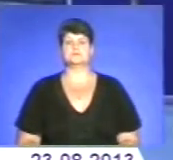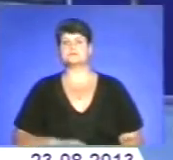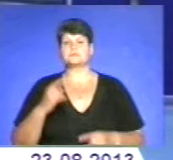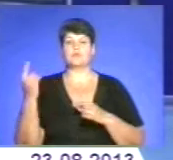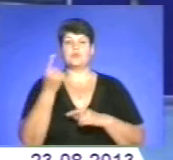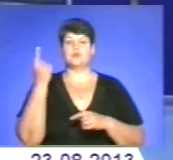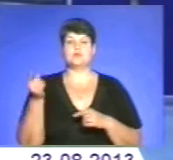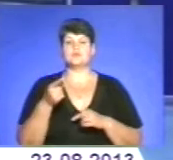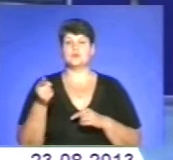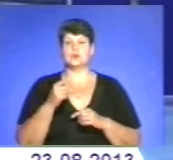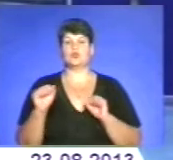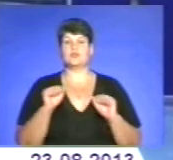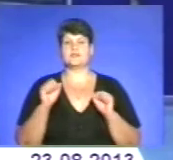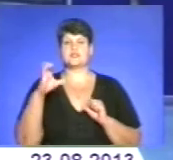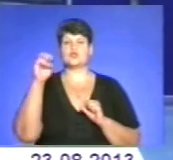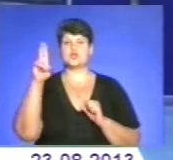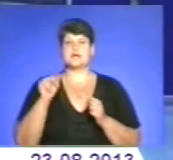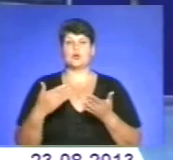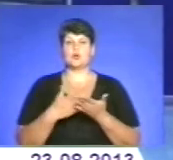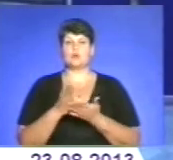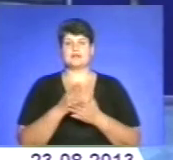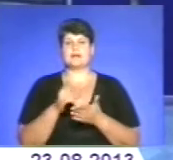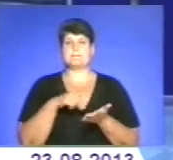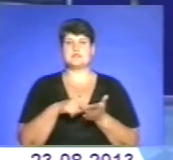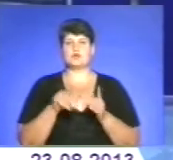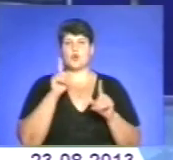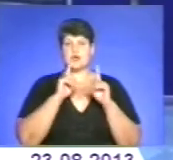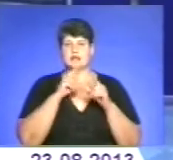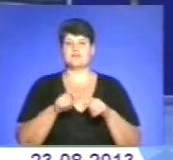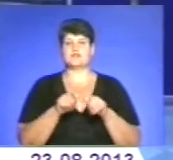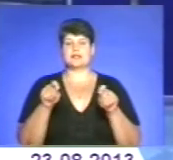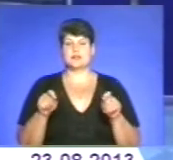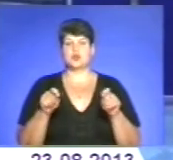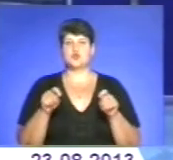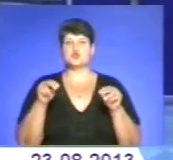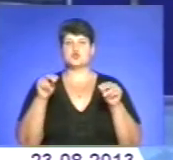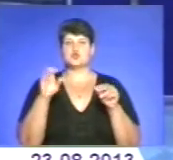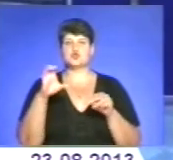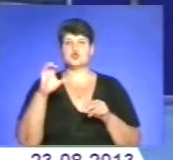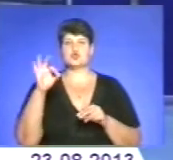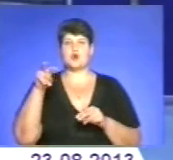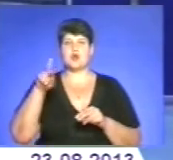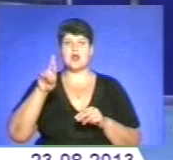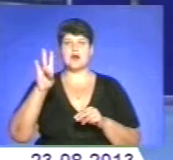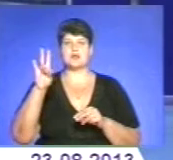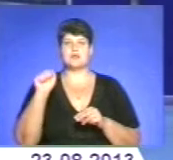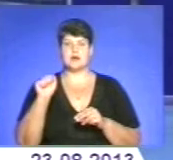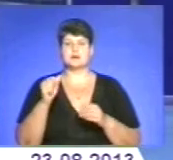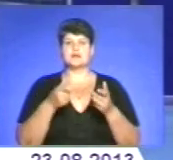Вперше у Тернополі управління соціальної політики міської ради відкрило соляну кімнату. Цілком безкоштовно тут лікуватимуть